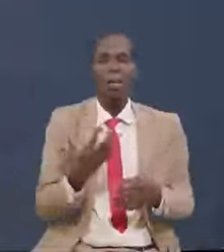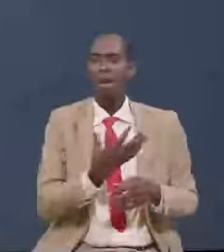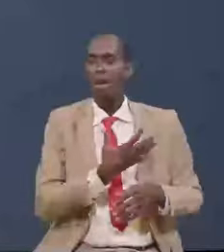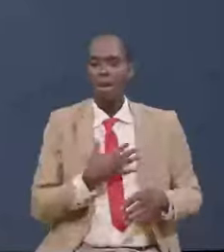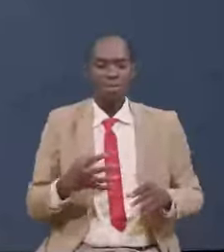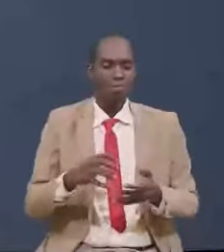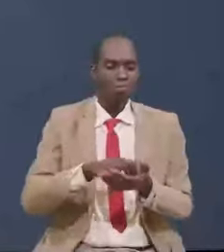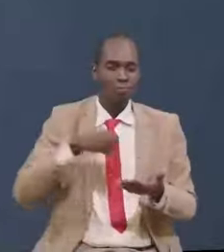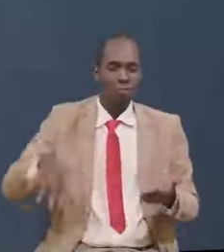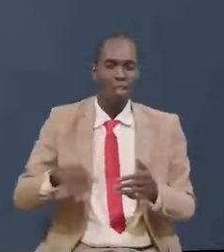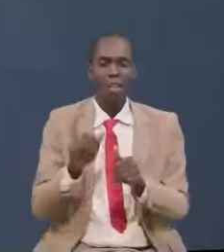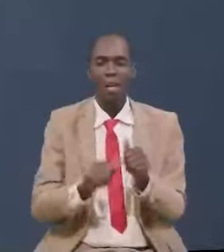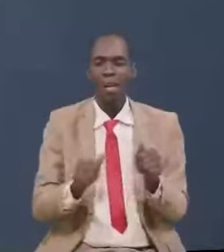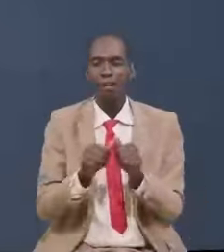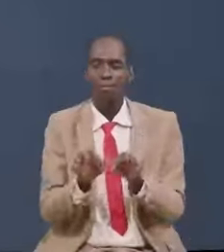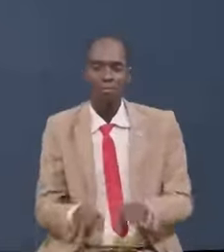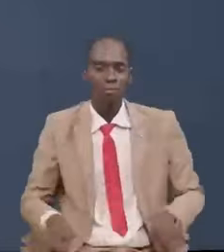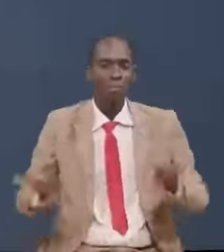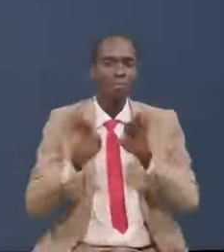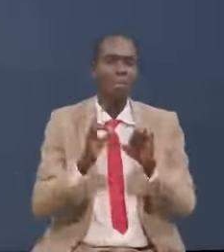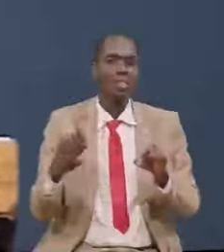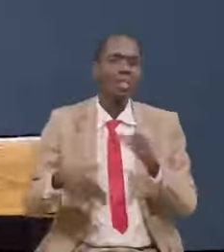et secouer ce qui avait de valeur de nos vies.